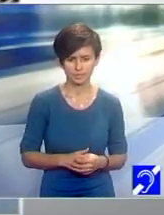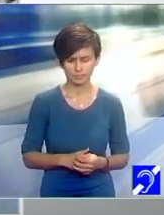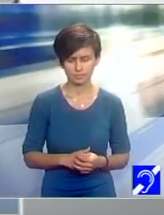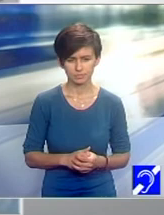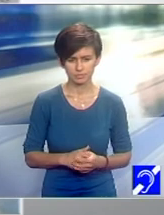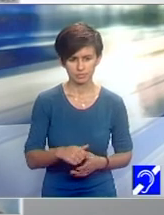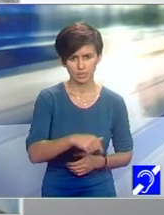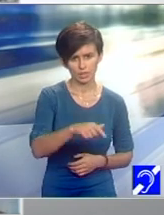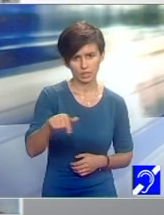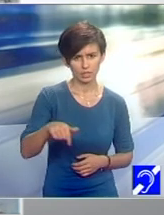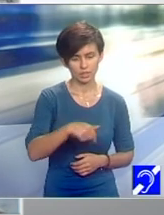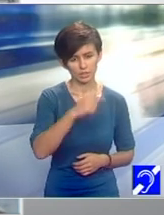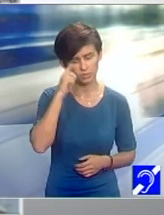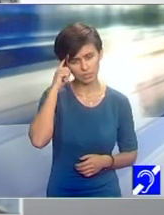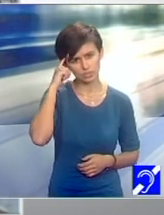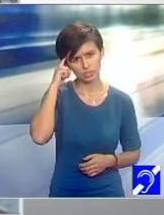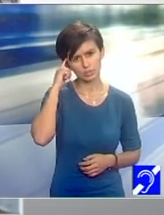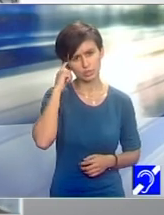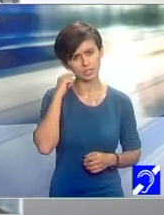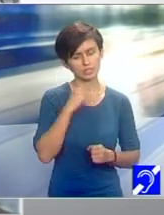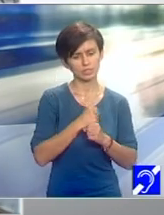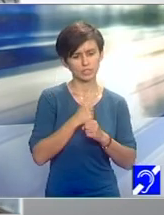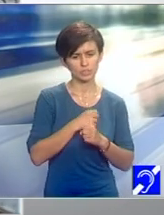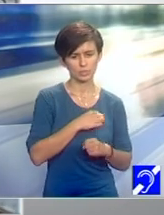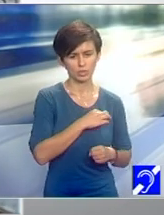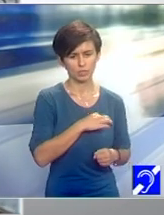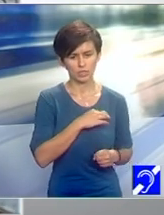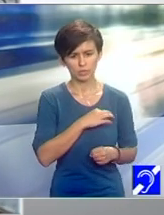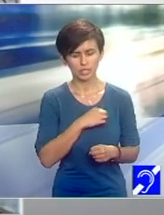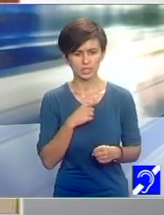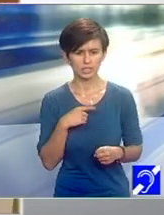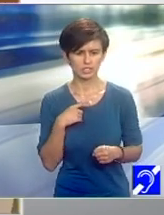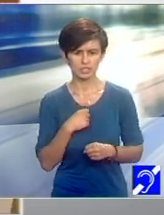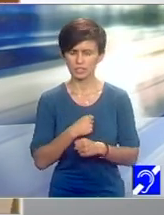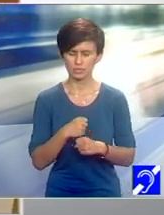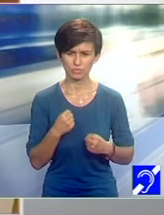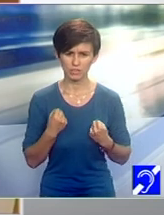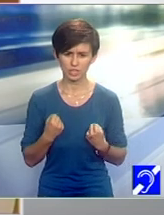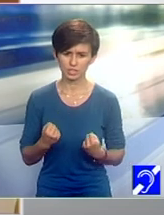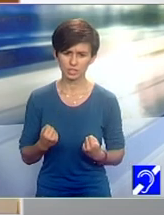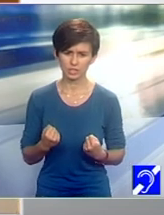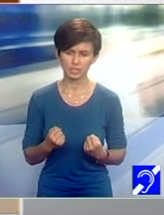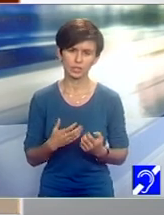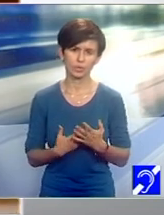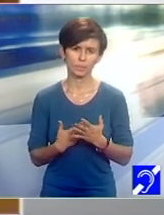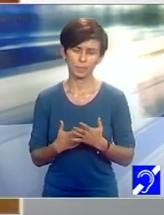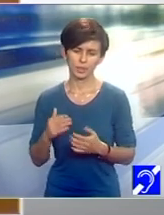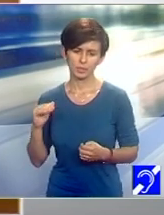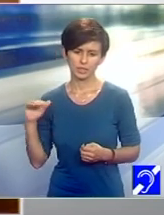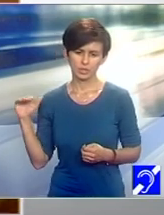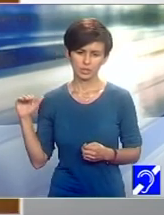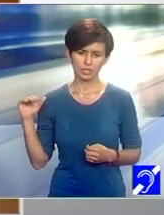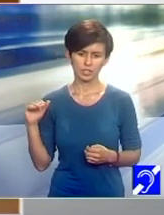asta, învățământ superior, a urma o facultate, este foarte dificil, mai ales pentru copii, iată,